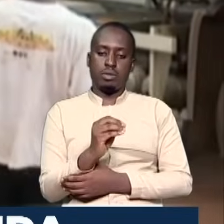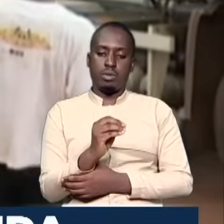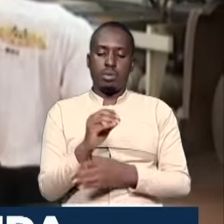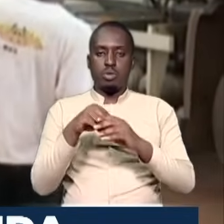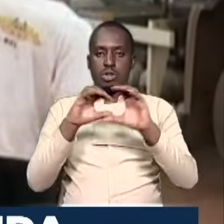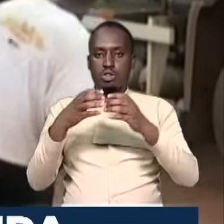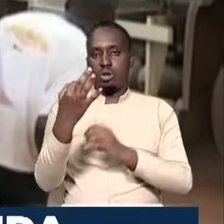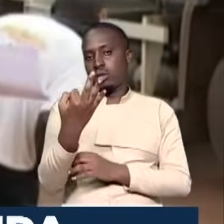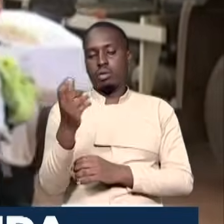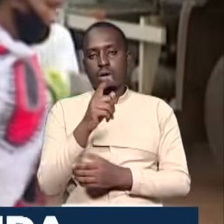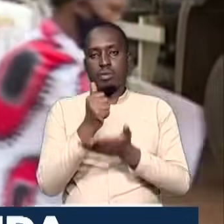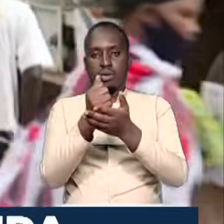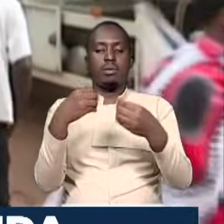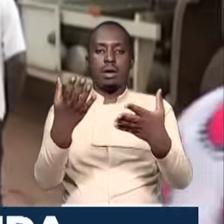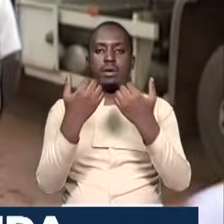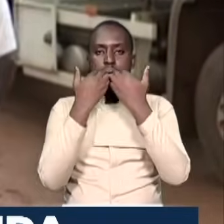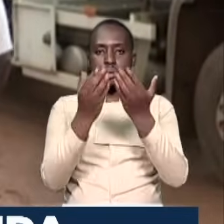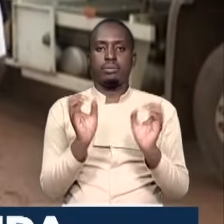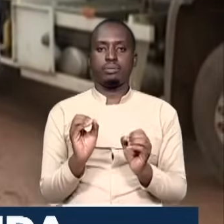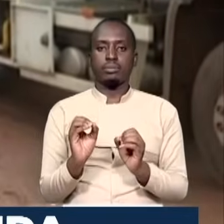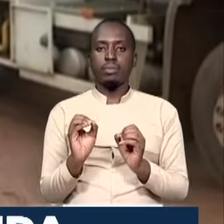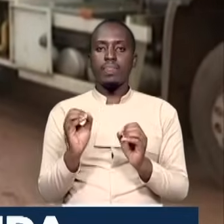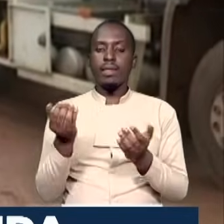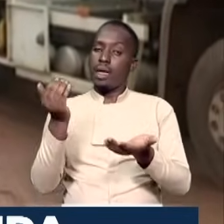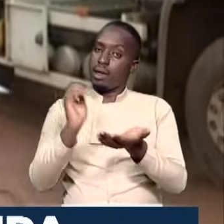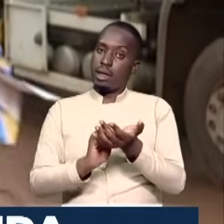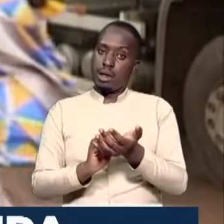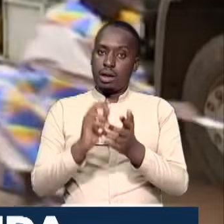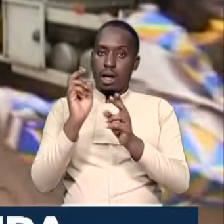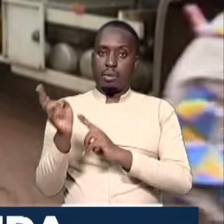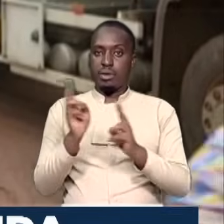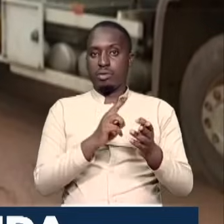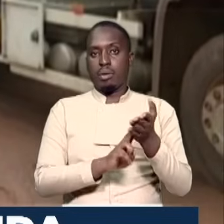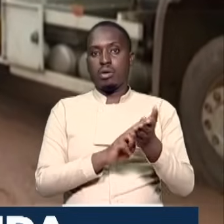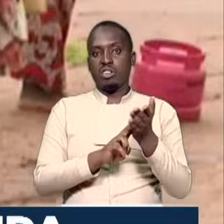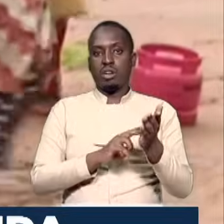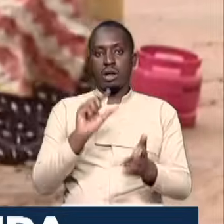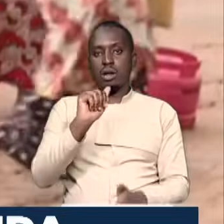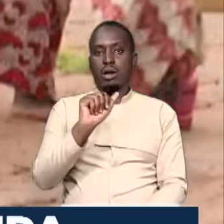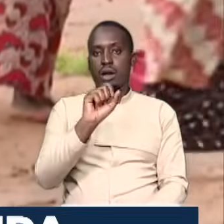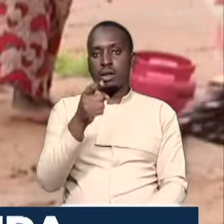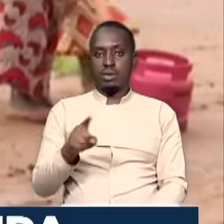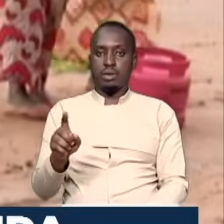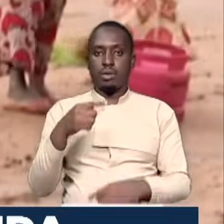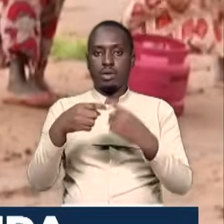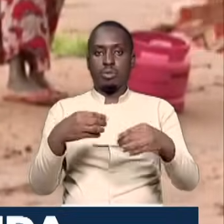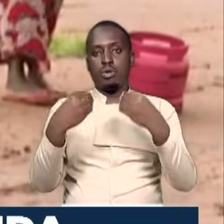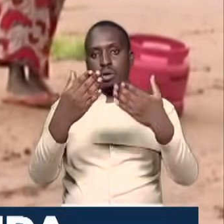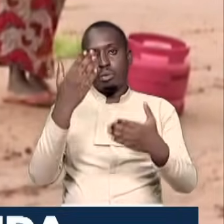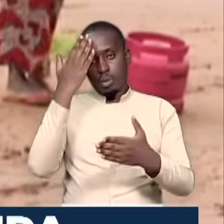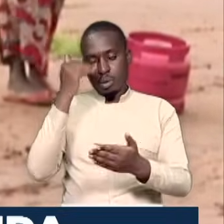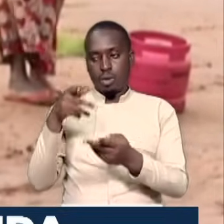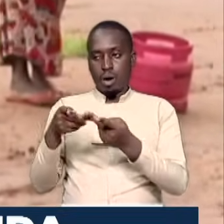cyiciro cya gatatu bo nta bufasha bagenerwa. Nanone kandi abasanzwe bakoresha gaze bazakomeza kuyihabwa, kuko mu bibi